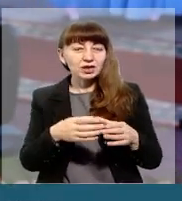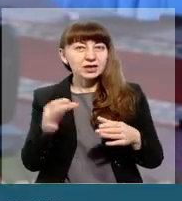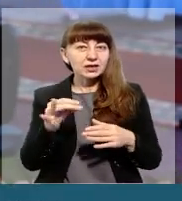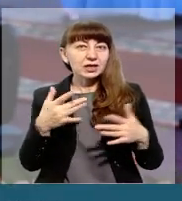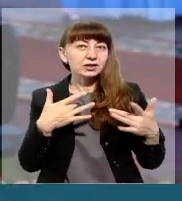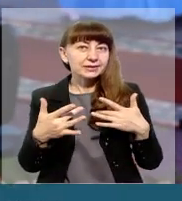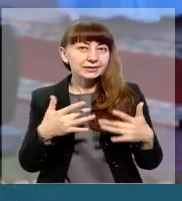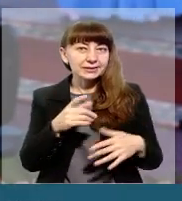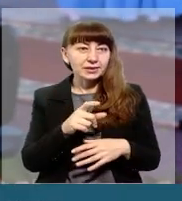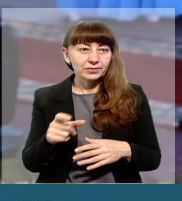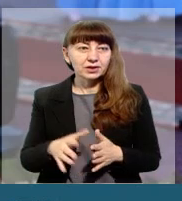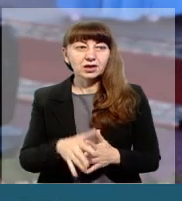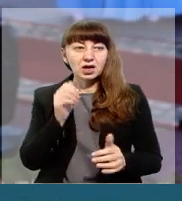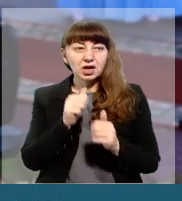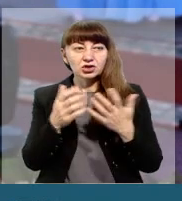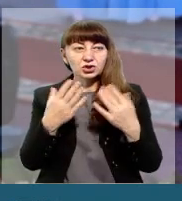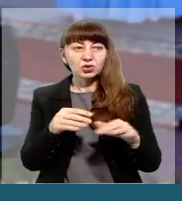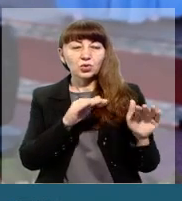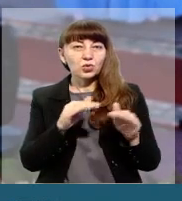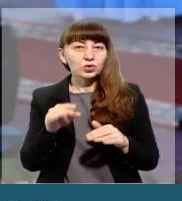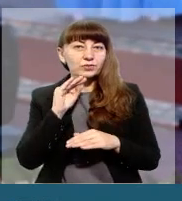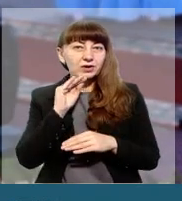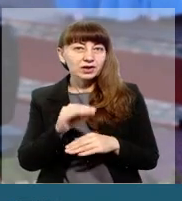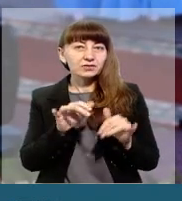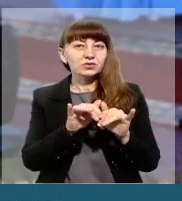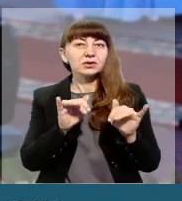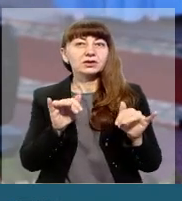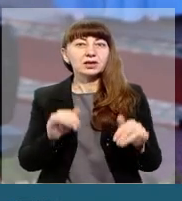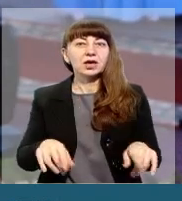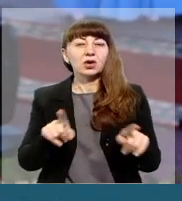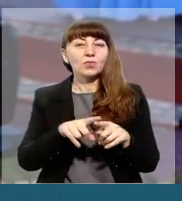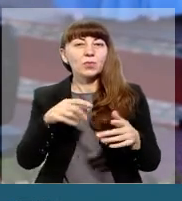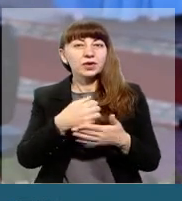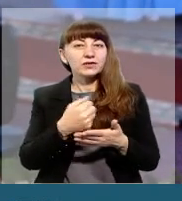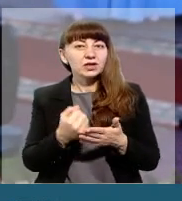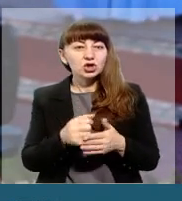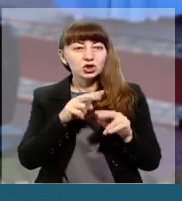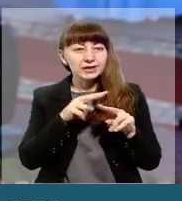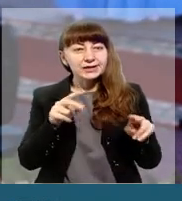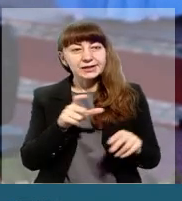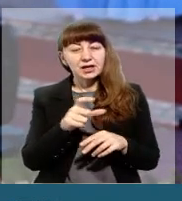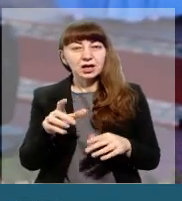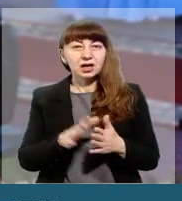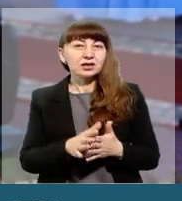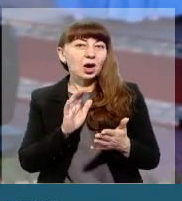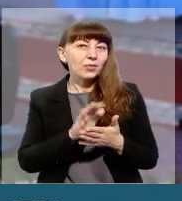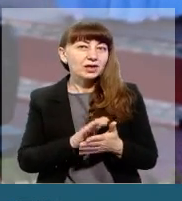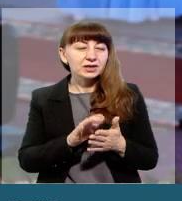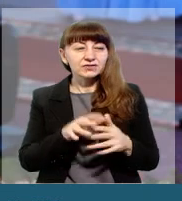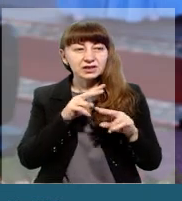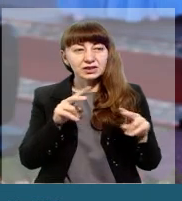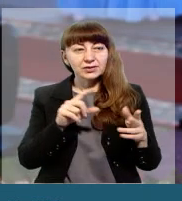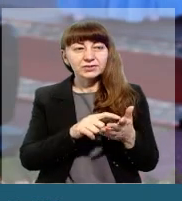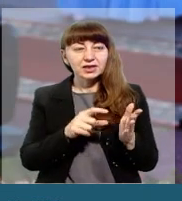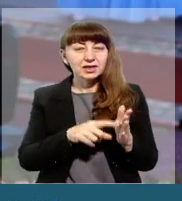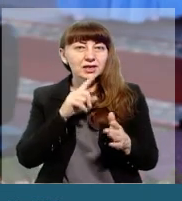и исполнителями. С каждым днем уровень их профессионализма растет. Тому подтверждение зрителей. Они аплодировали, а в зрительном зале